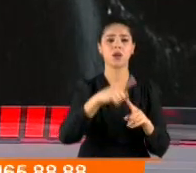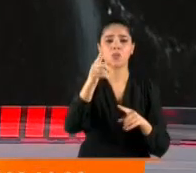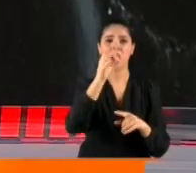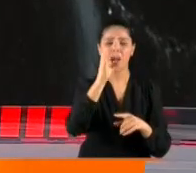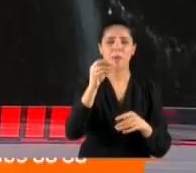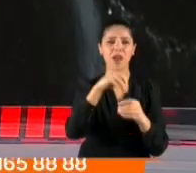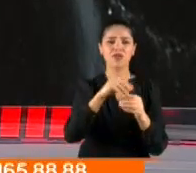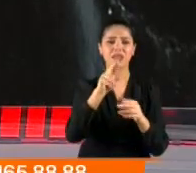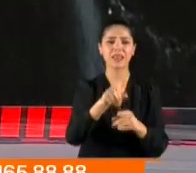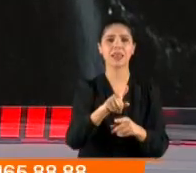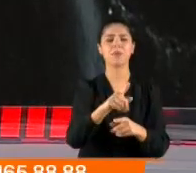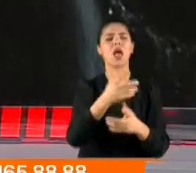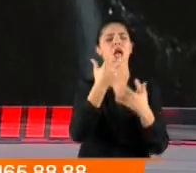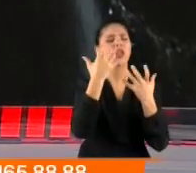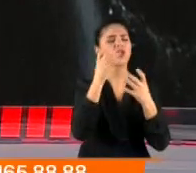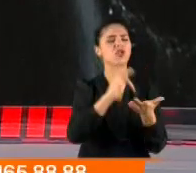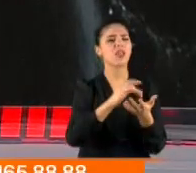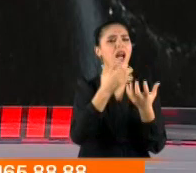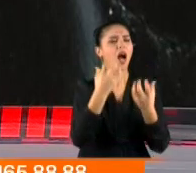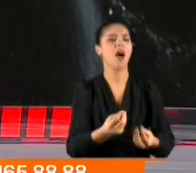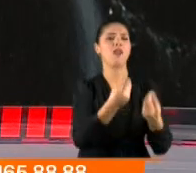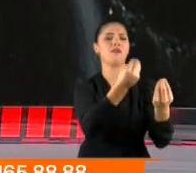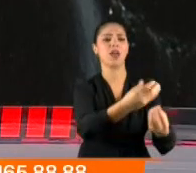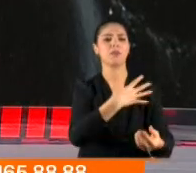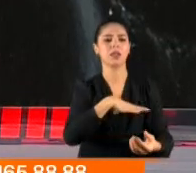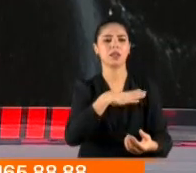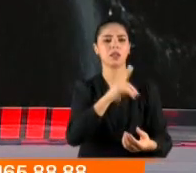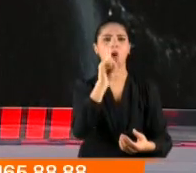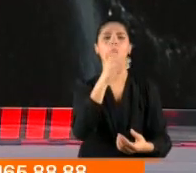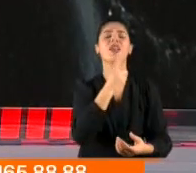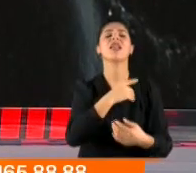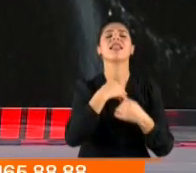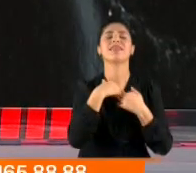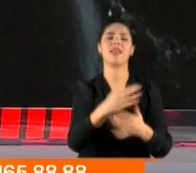gibi caydırıcı bir ceza alsın diyor. Yani 15 yıl değil.